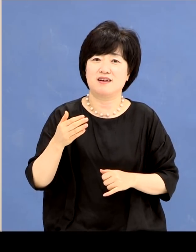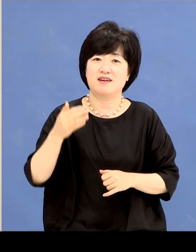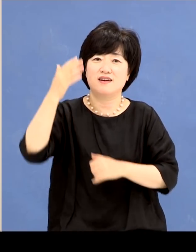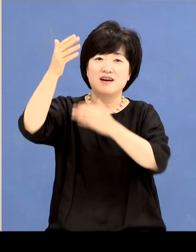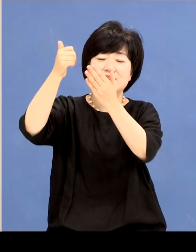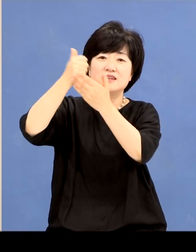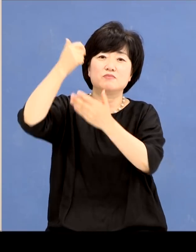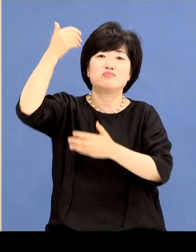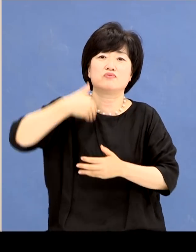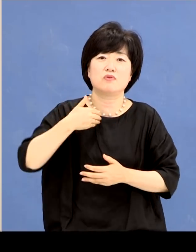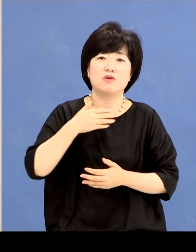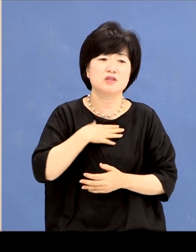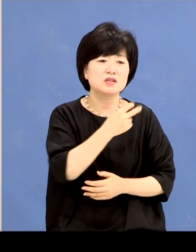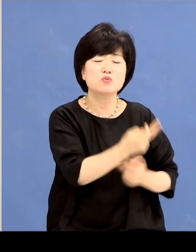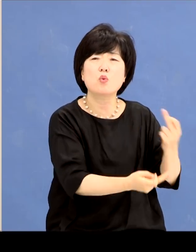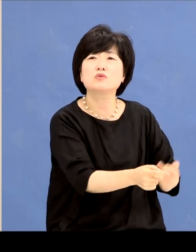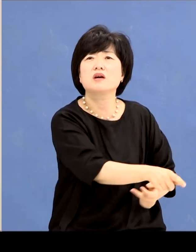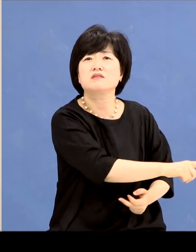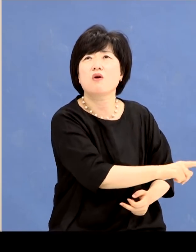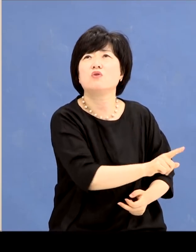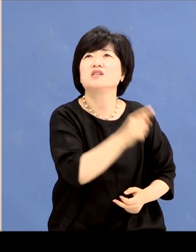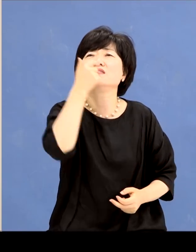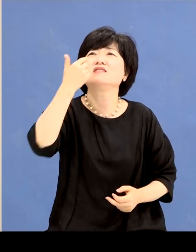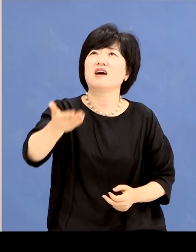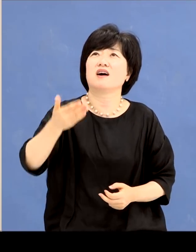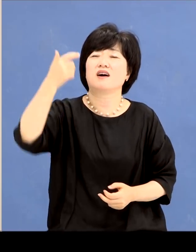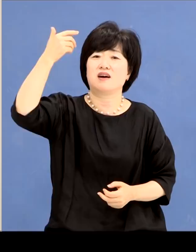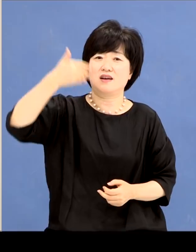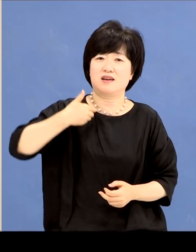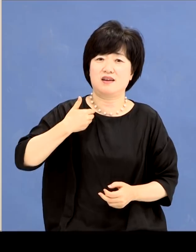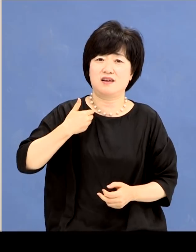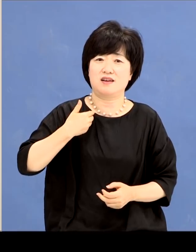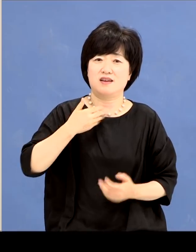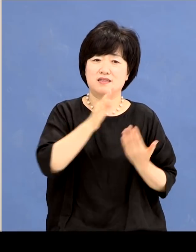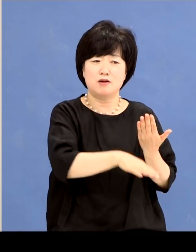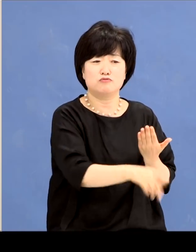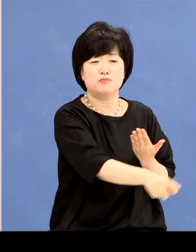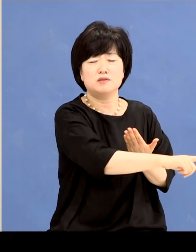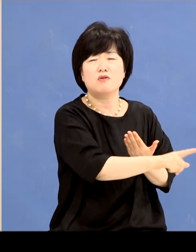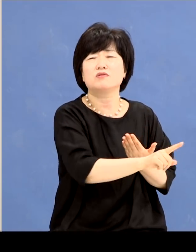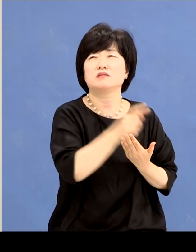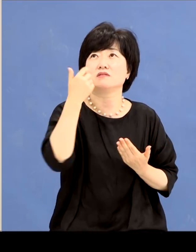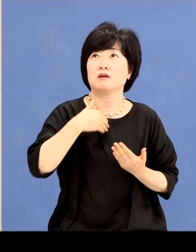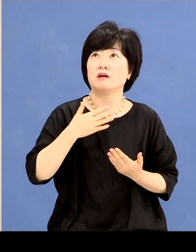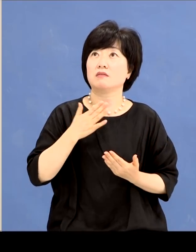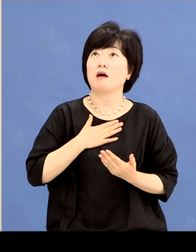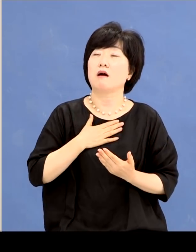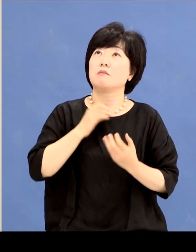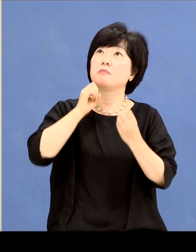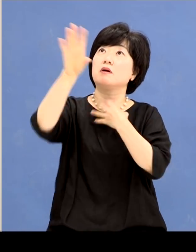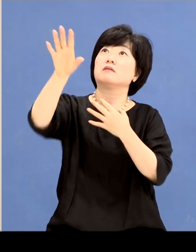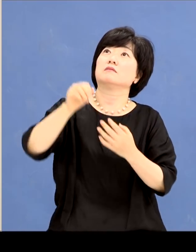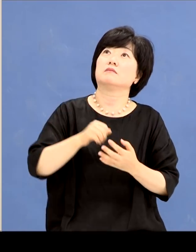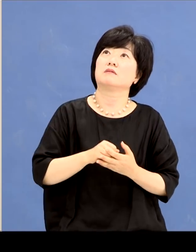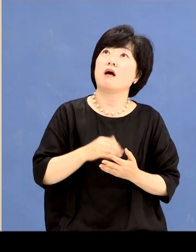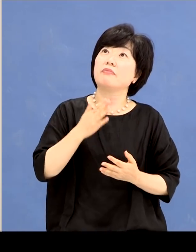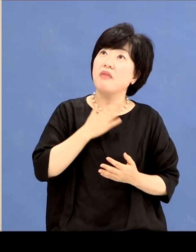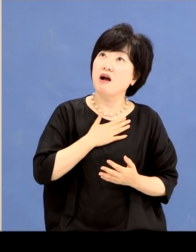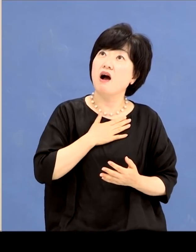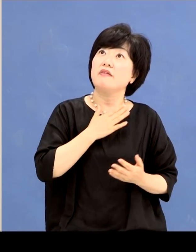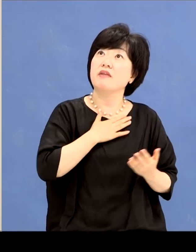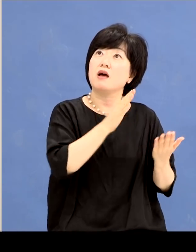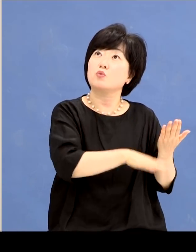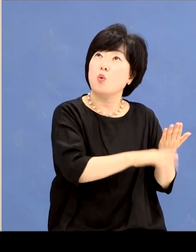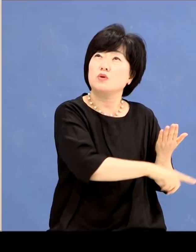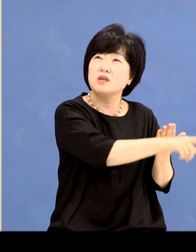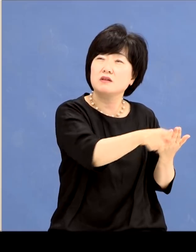성민아, 네 동생들이 어디 있냐? 네 동생들이 지금 어디 있냐? 제가 하나님께 가인처럼 그렇게 반문하더라고요.